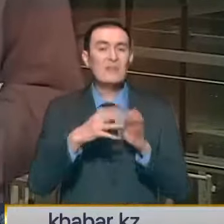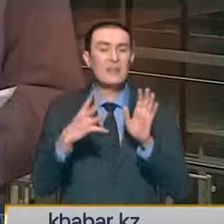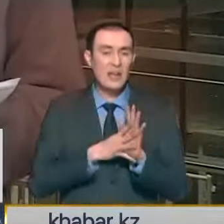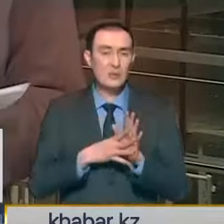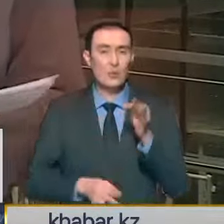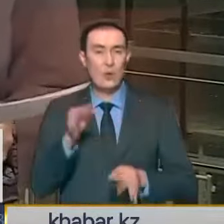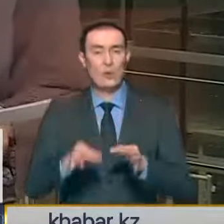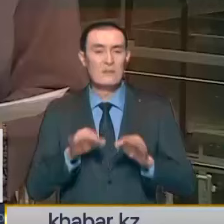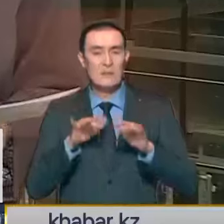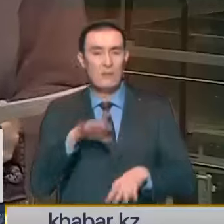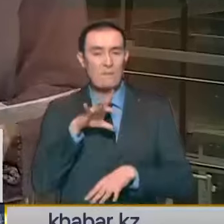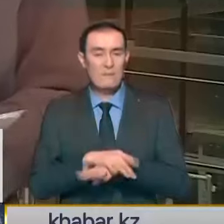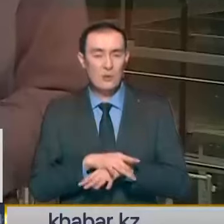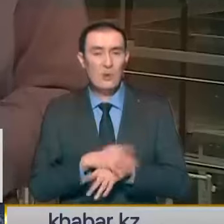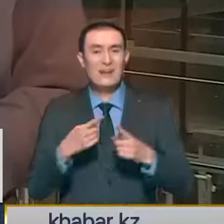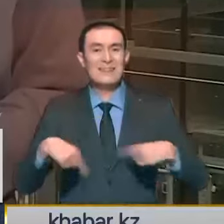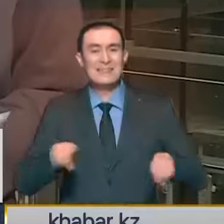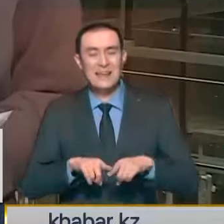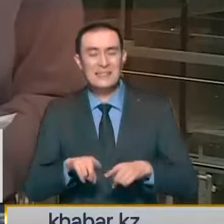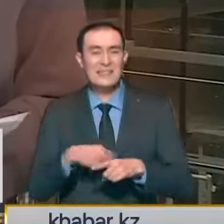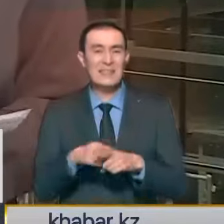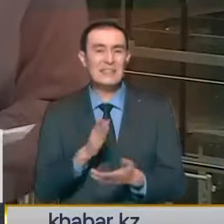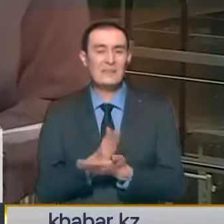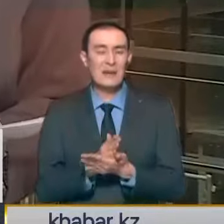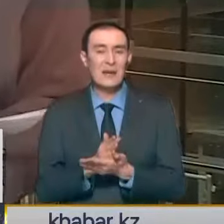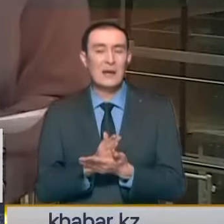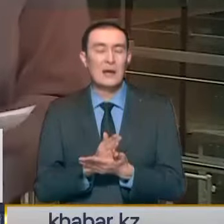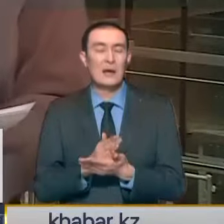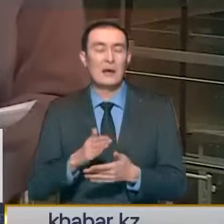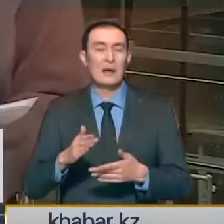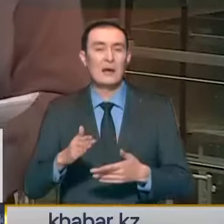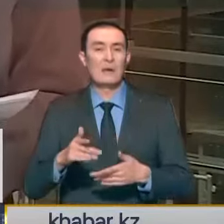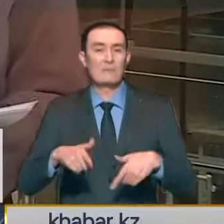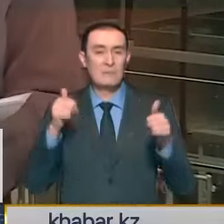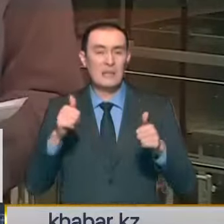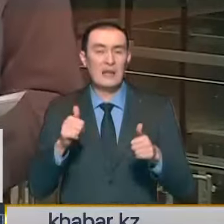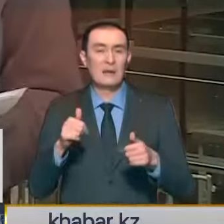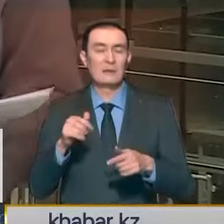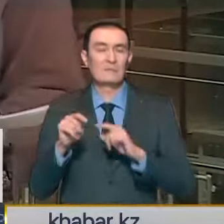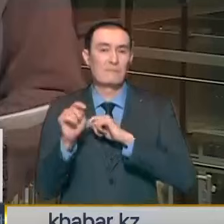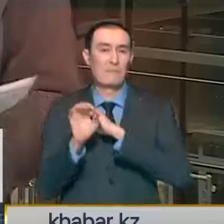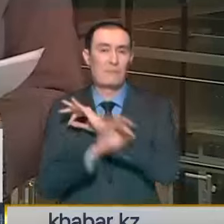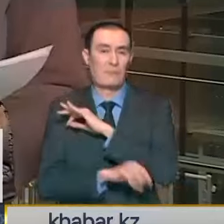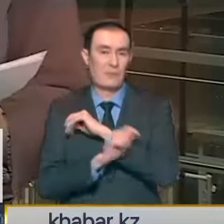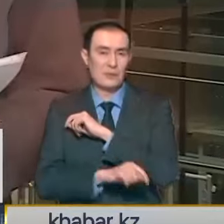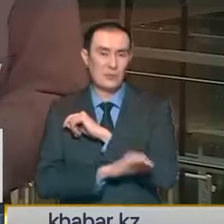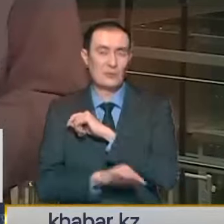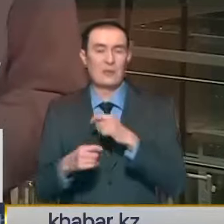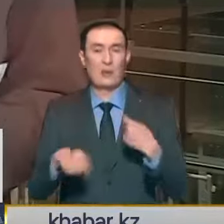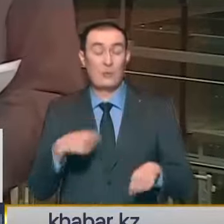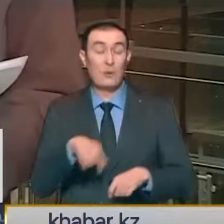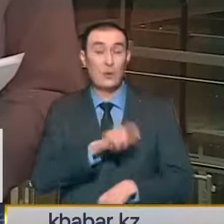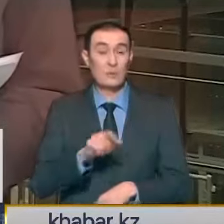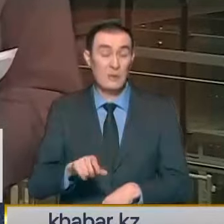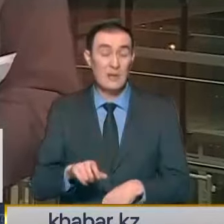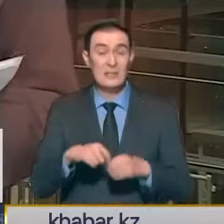119 уголовных дел по факту организации или содержания притонов для занятия проституции, по факту торговли